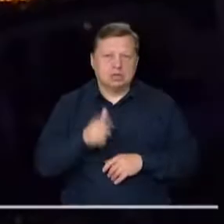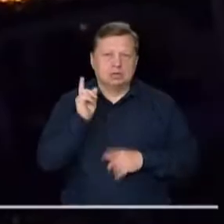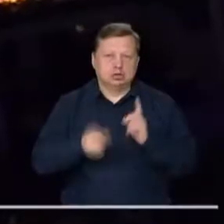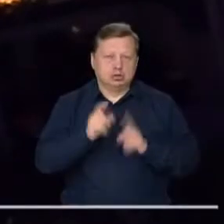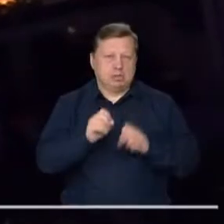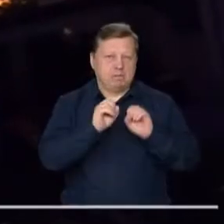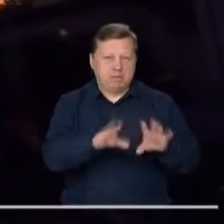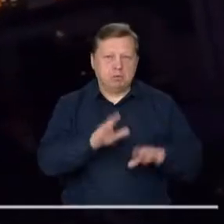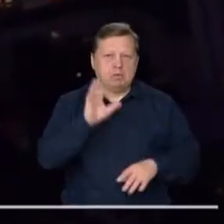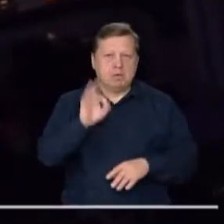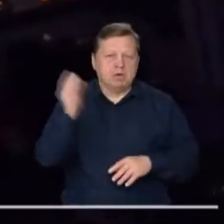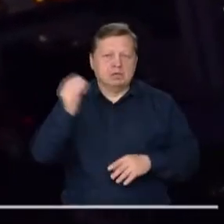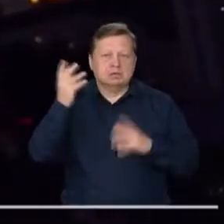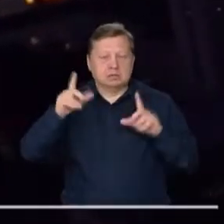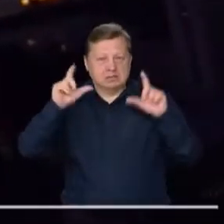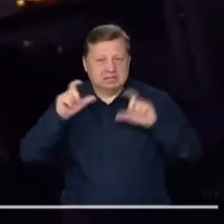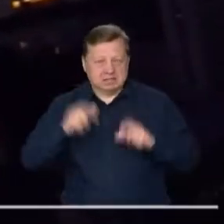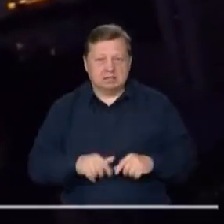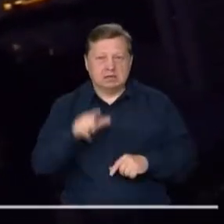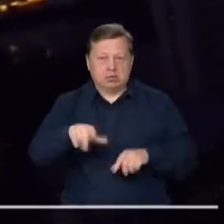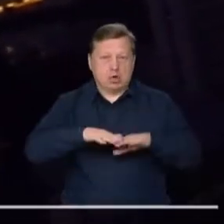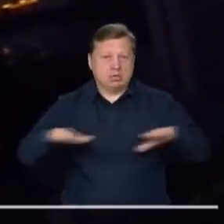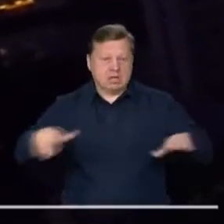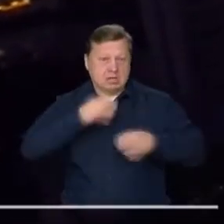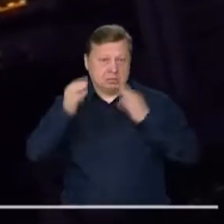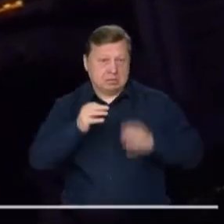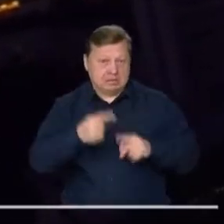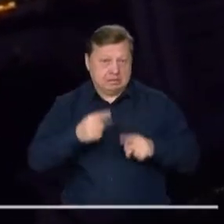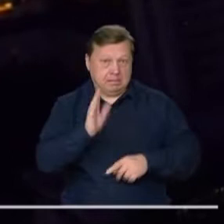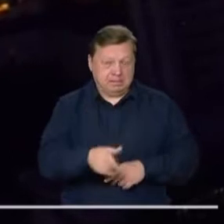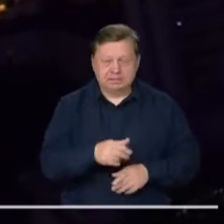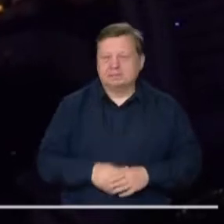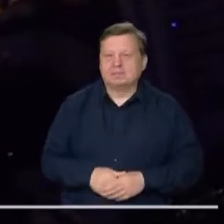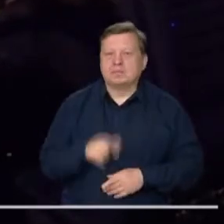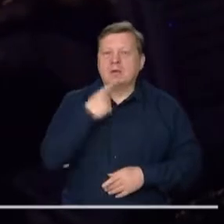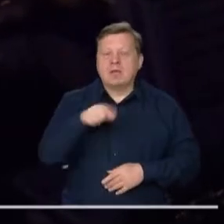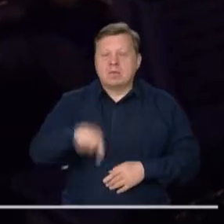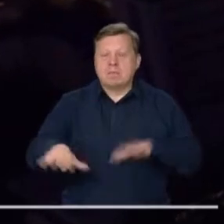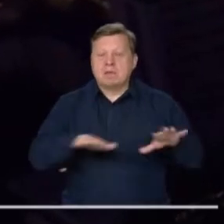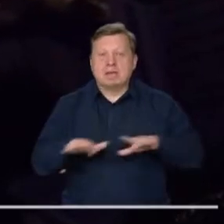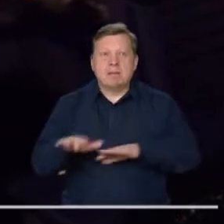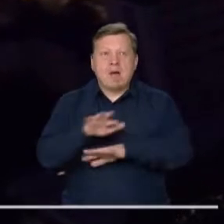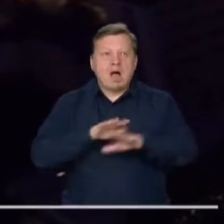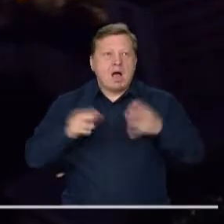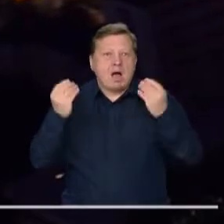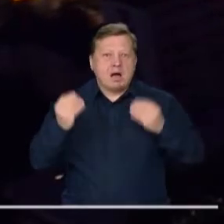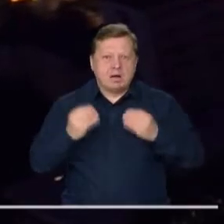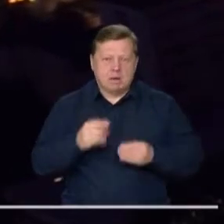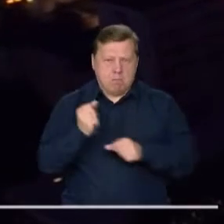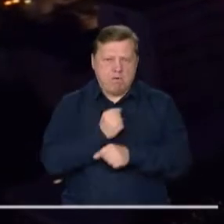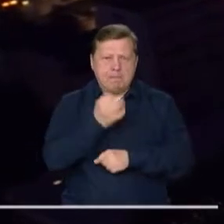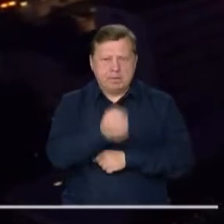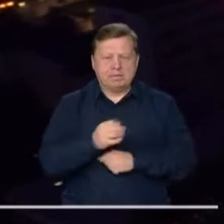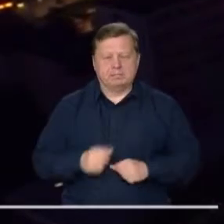wypuścić, bo czekają na zdjęcia. Jeszcze do tego macie zaśpiewać na tej opolskiej scenie. O magię tego miejsca chciałam Was zapytać, ale teraz już zupełnie na poważnie,